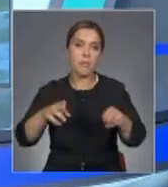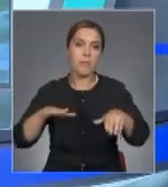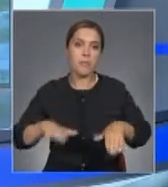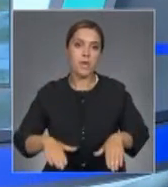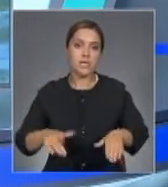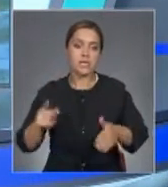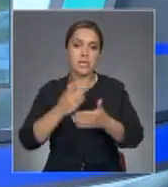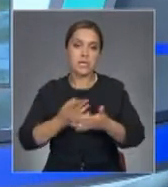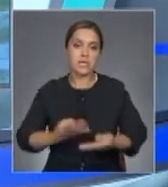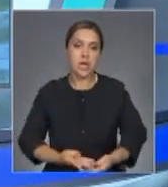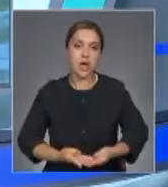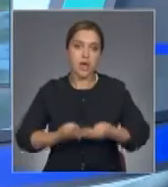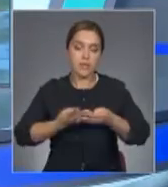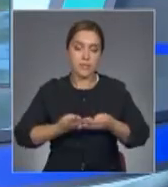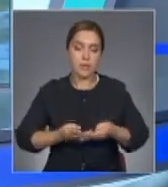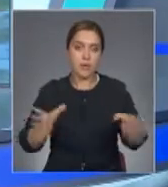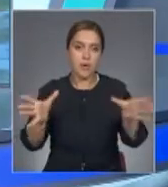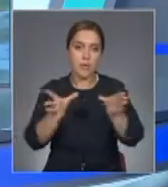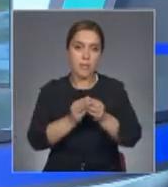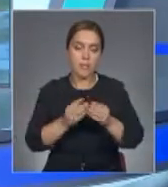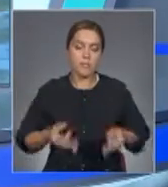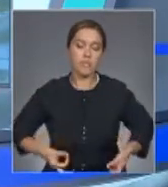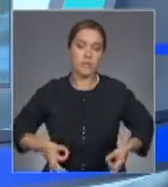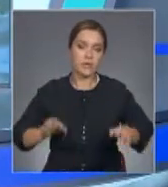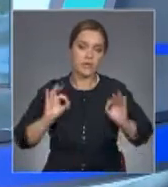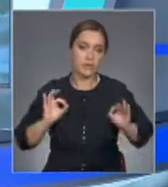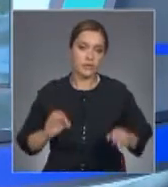место преступного промысла в компании инспекторов.